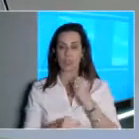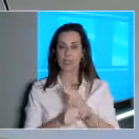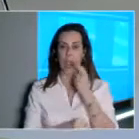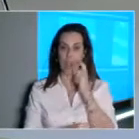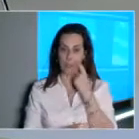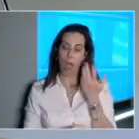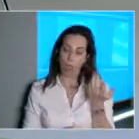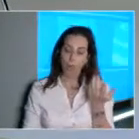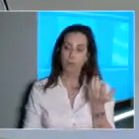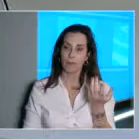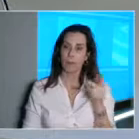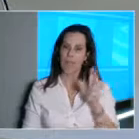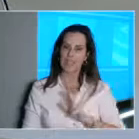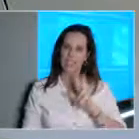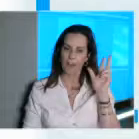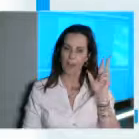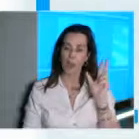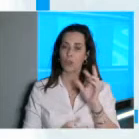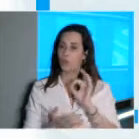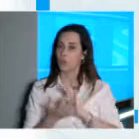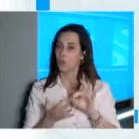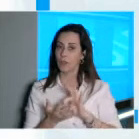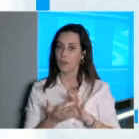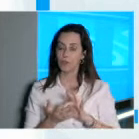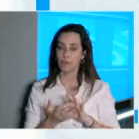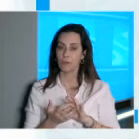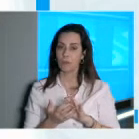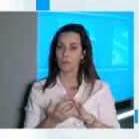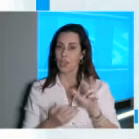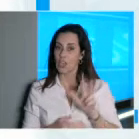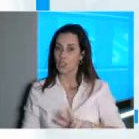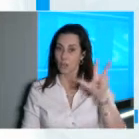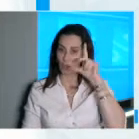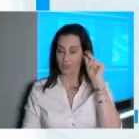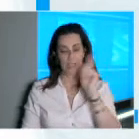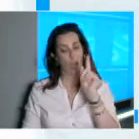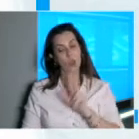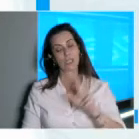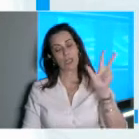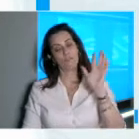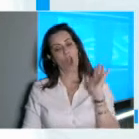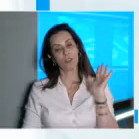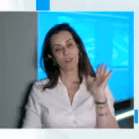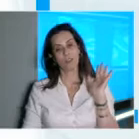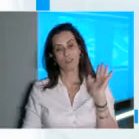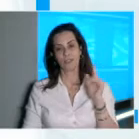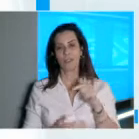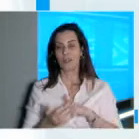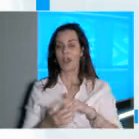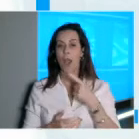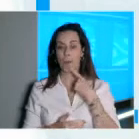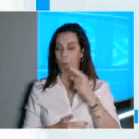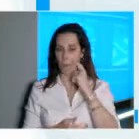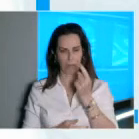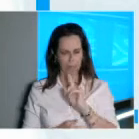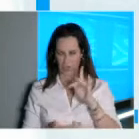ברק, כביכול מגבול הצפון, והוא כתב, לצופה אהוד ברק, צפון תל אביב זה לא צפון הארץ, ברשת ובכלל טענו